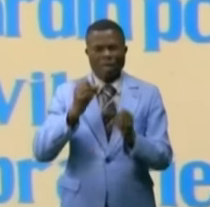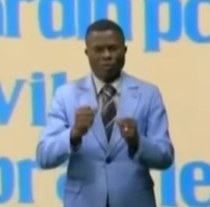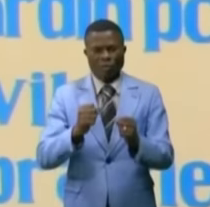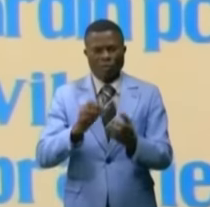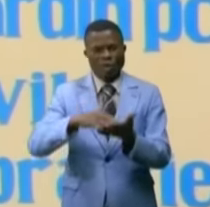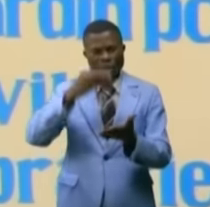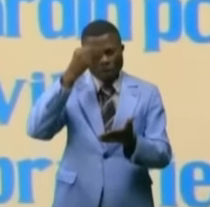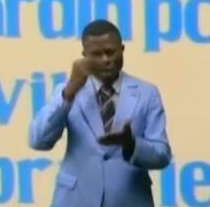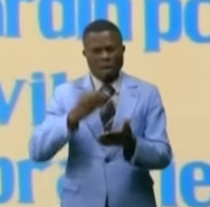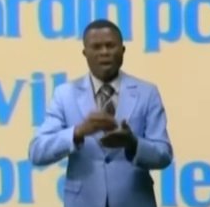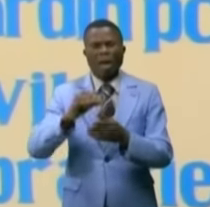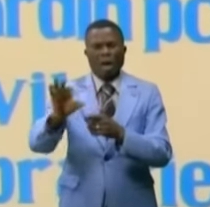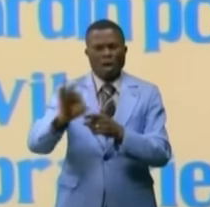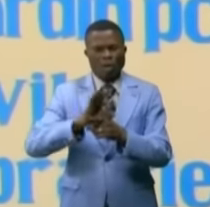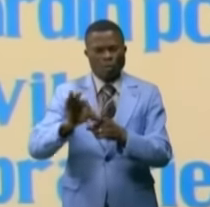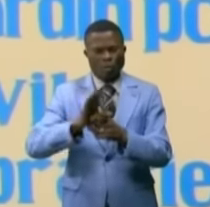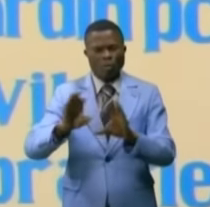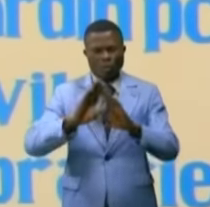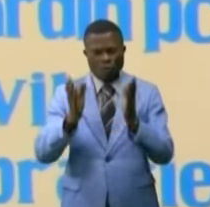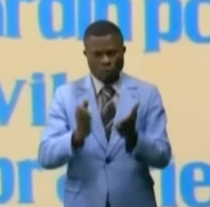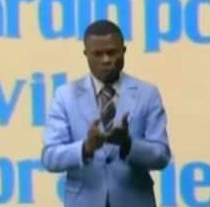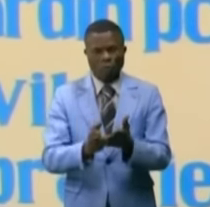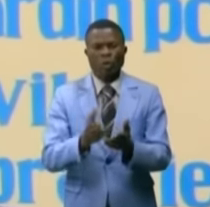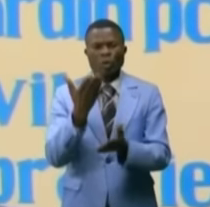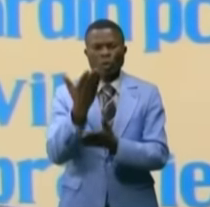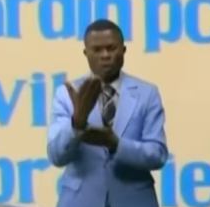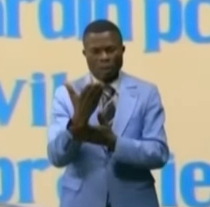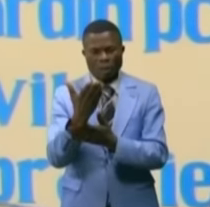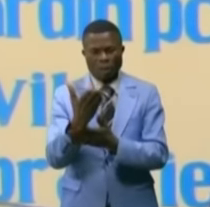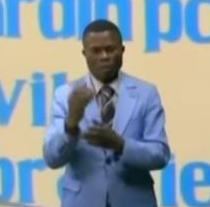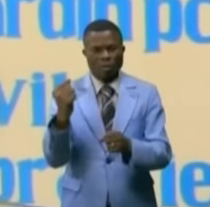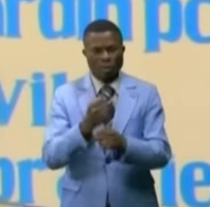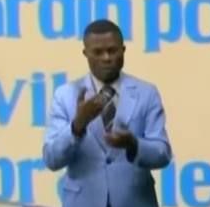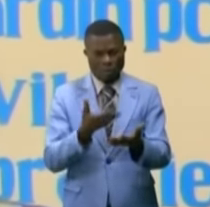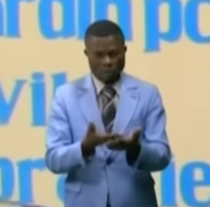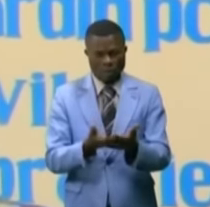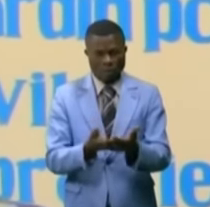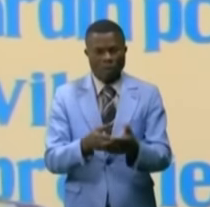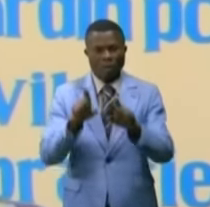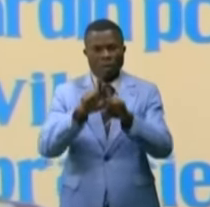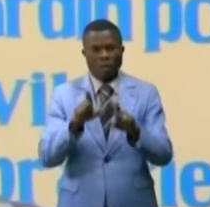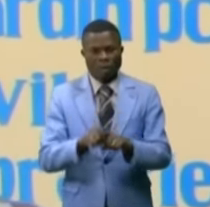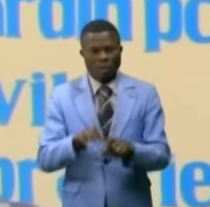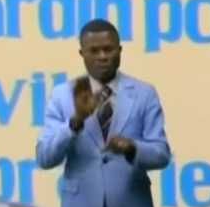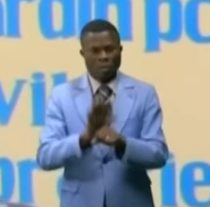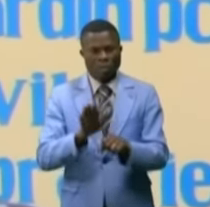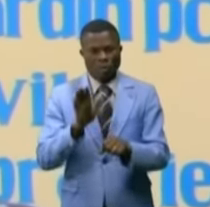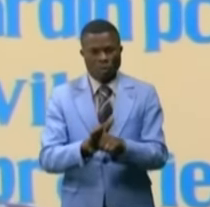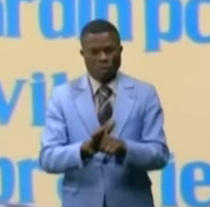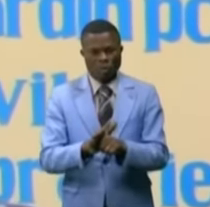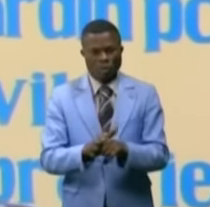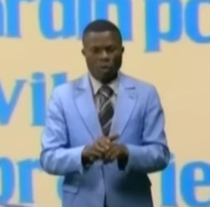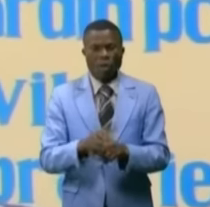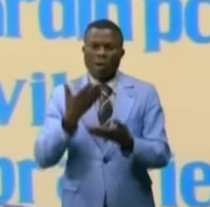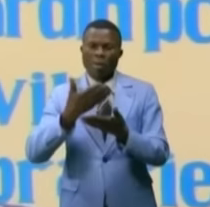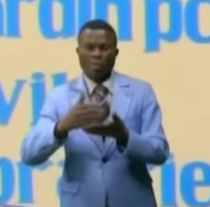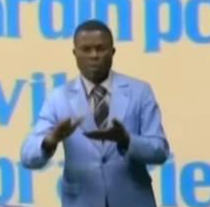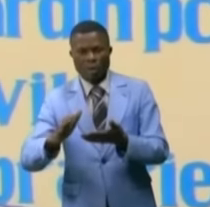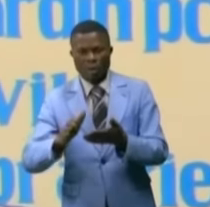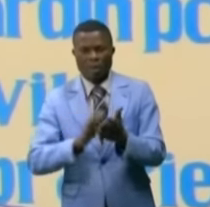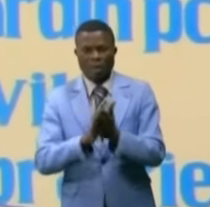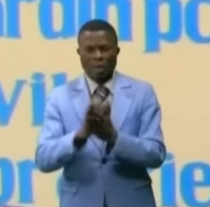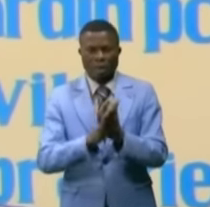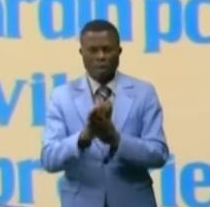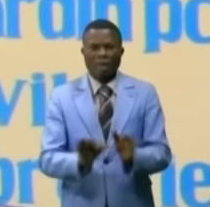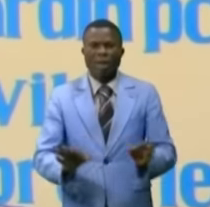les instruments juridiques qui commandent, n'est-ce pas, ces contentieux et les différents volets qui sont